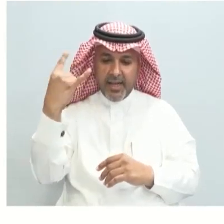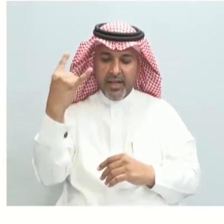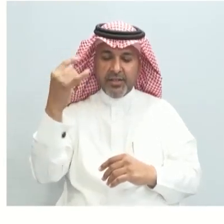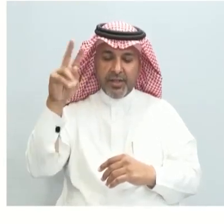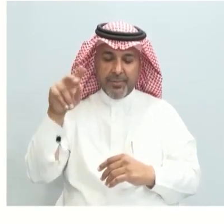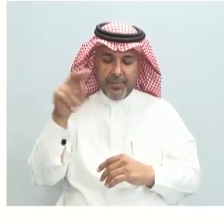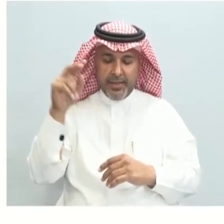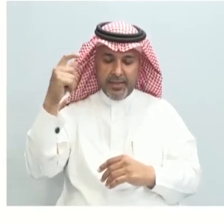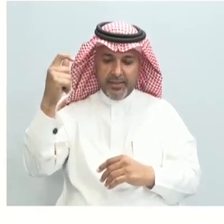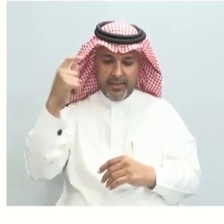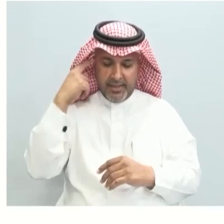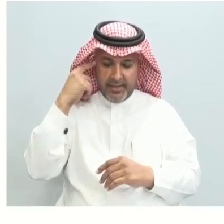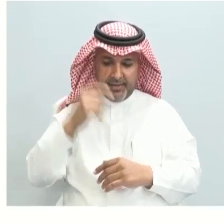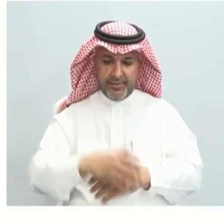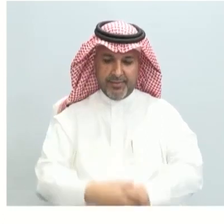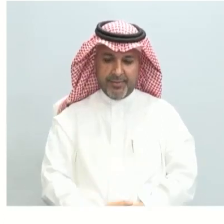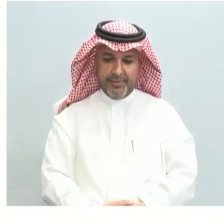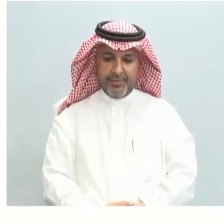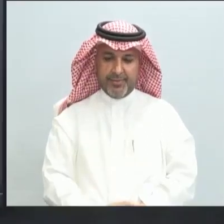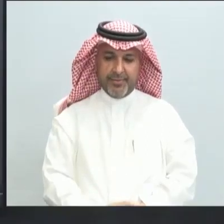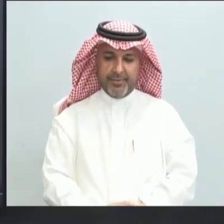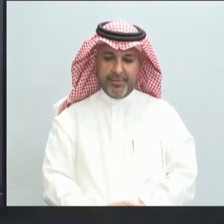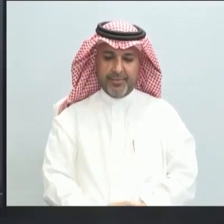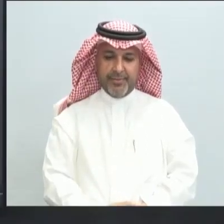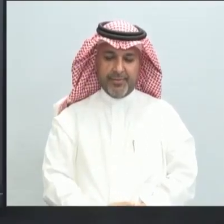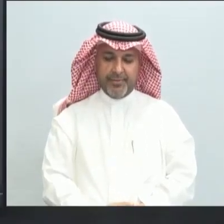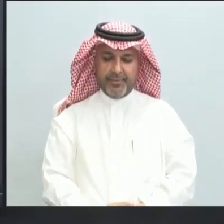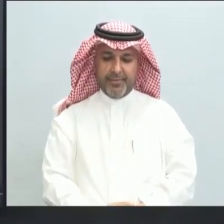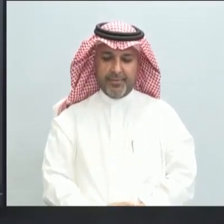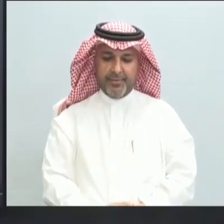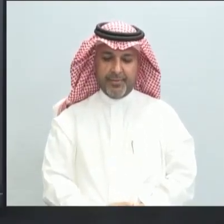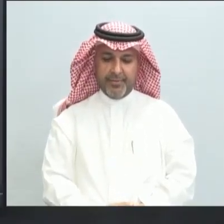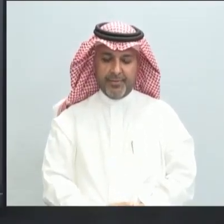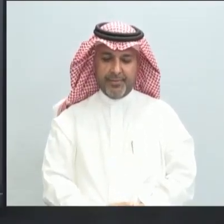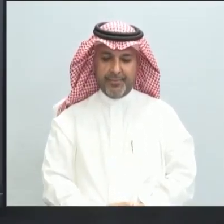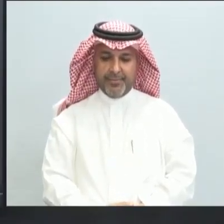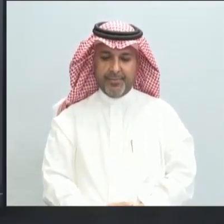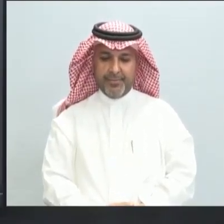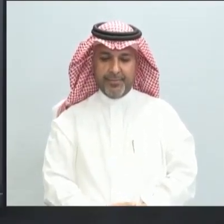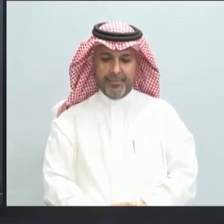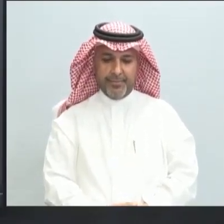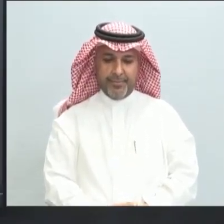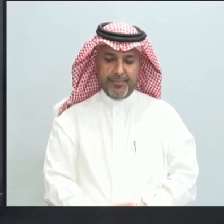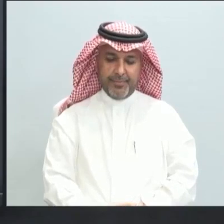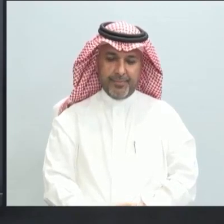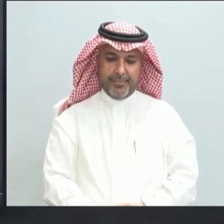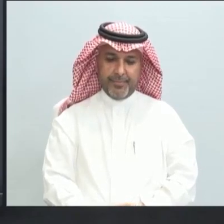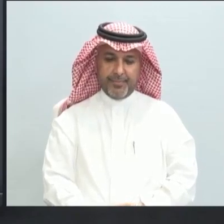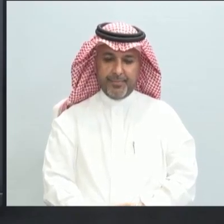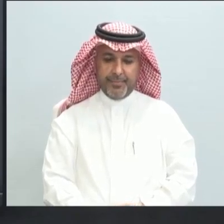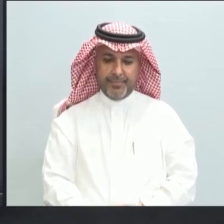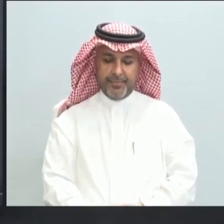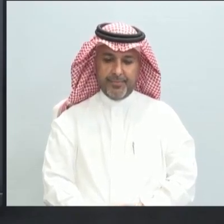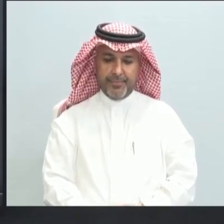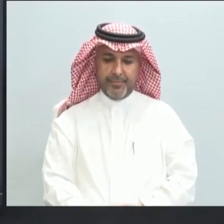اثنين. كيف جبناها؟ جبنا أول شيء السعة من خلال معرفتنا للمعطى ال- اللي أعطاني إياه. أما طول الدورة فأنا استفدت